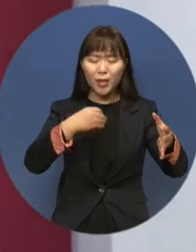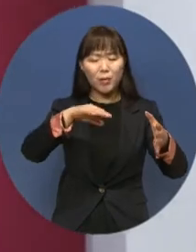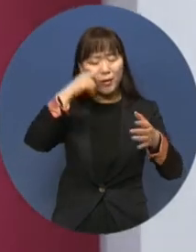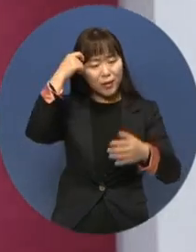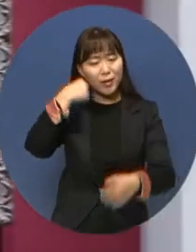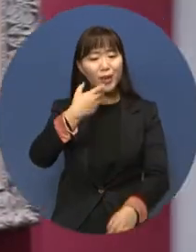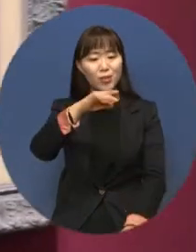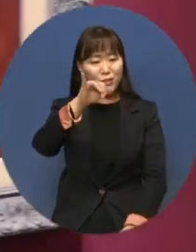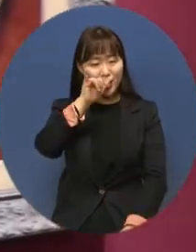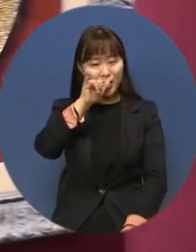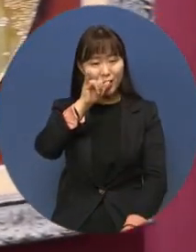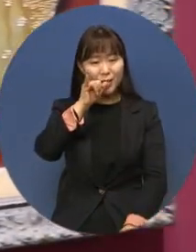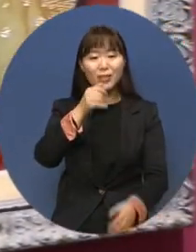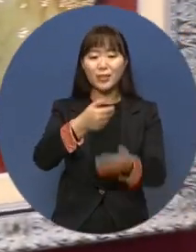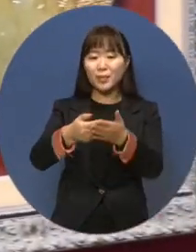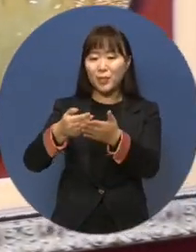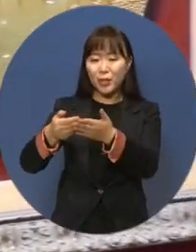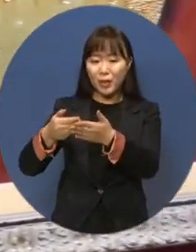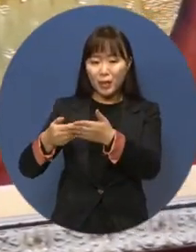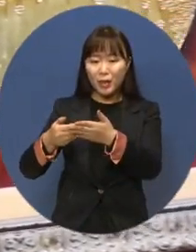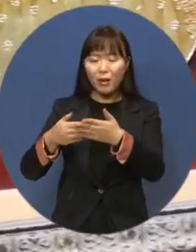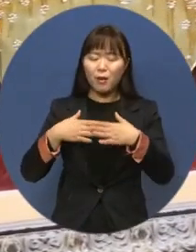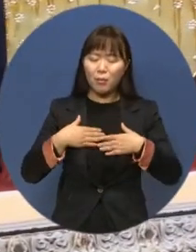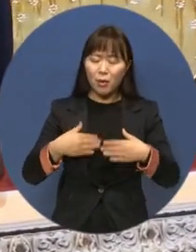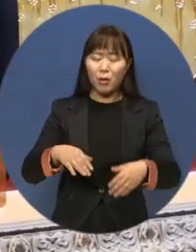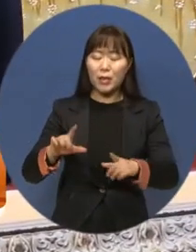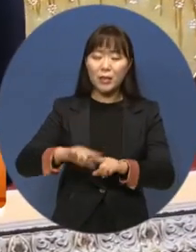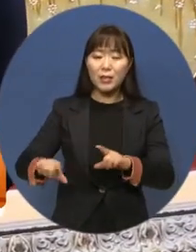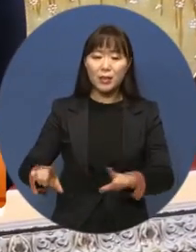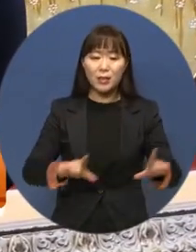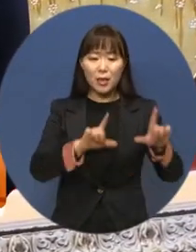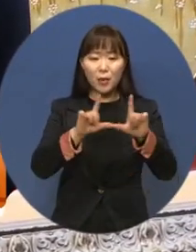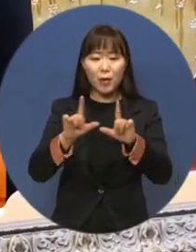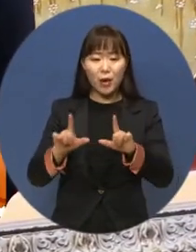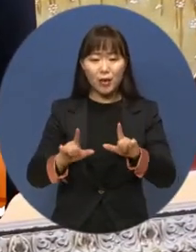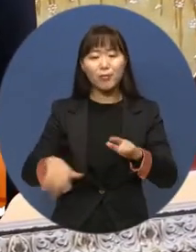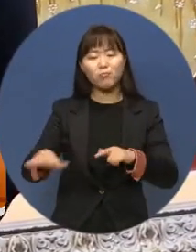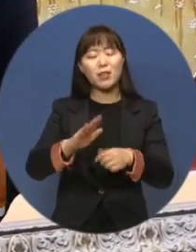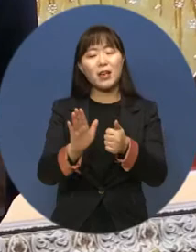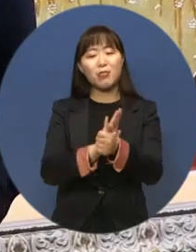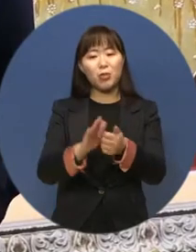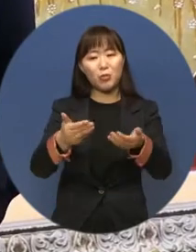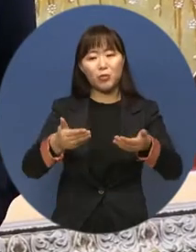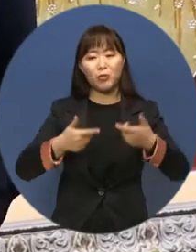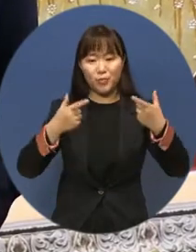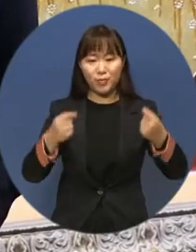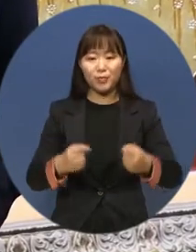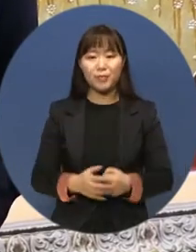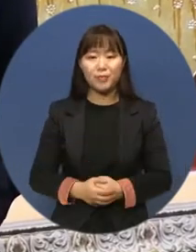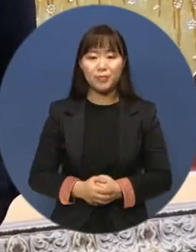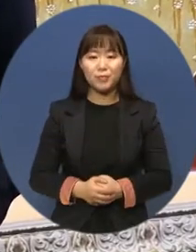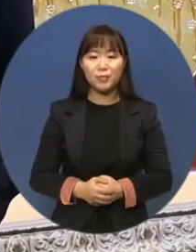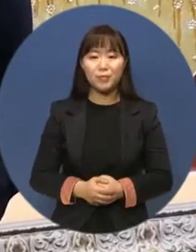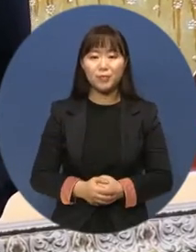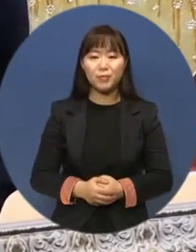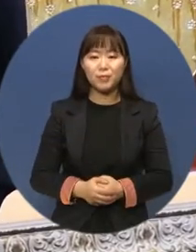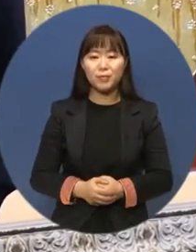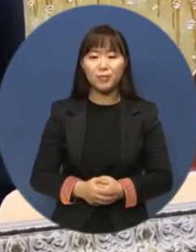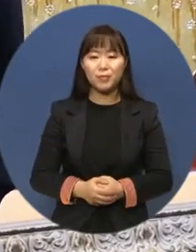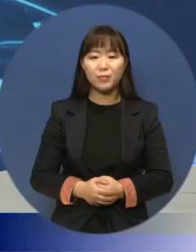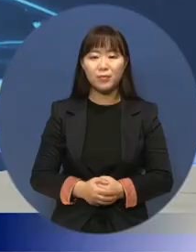느낄 수 있게 해주는 작품들은 지친 일상에 큰 위로가 되고 있습니다. 복지TV 뉴스